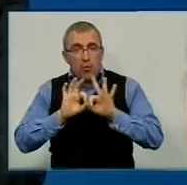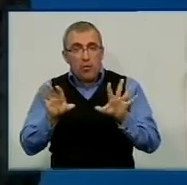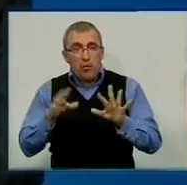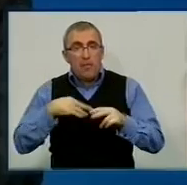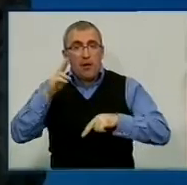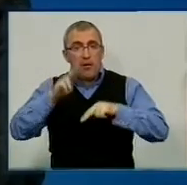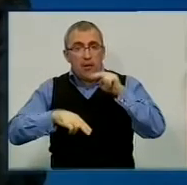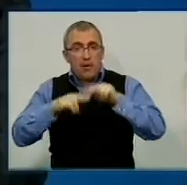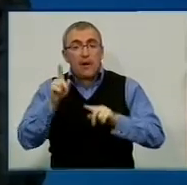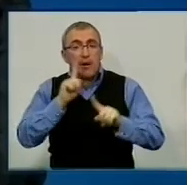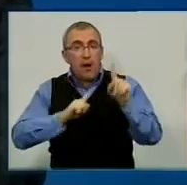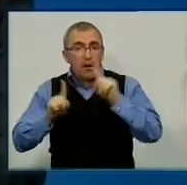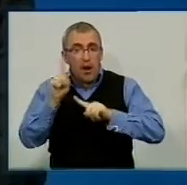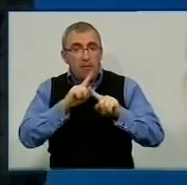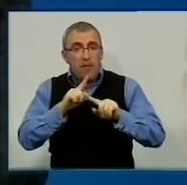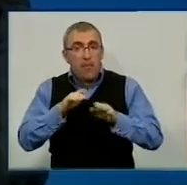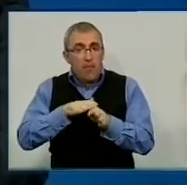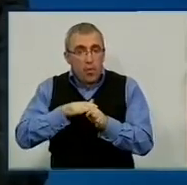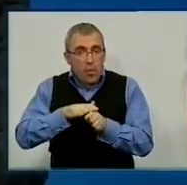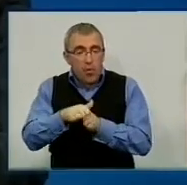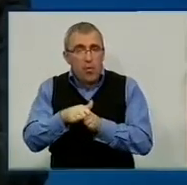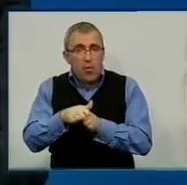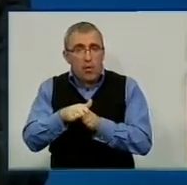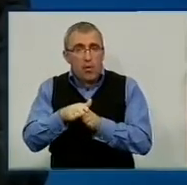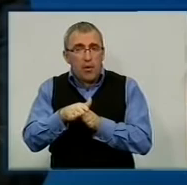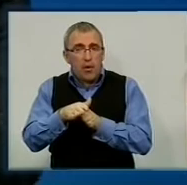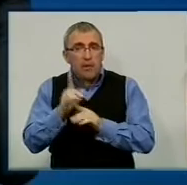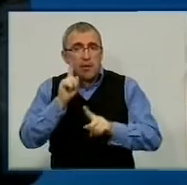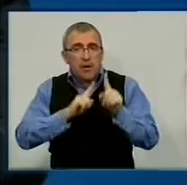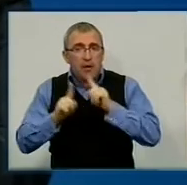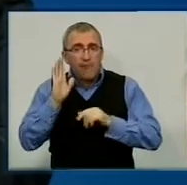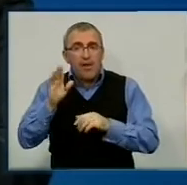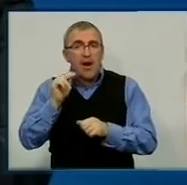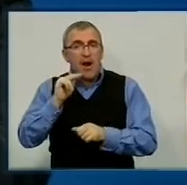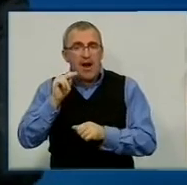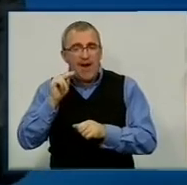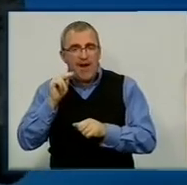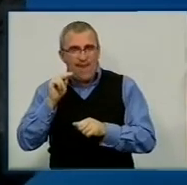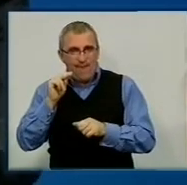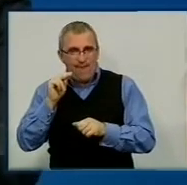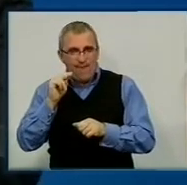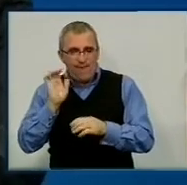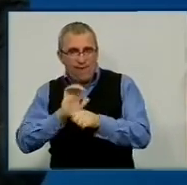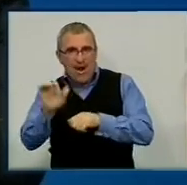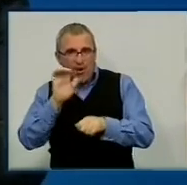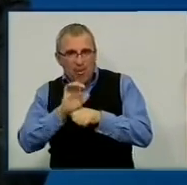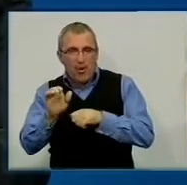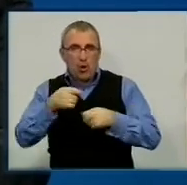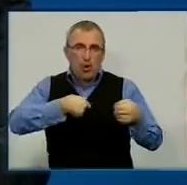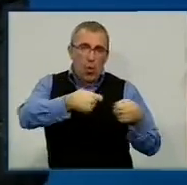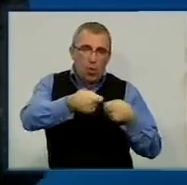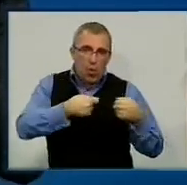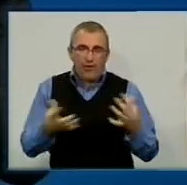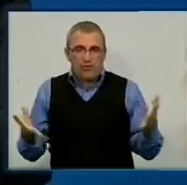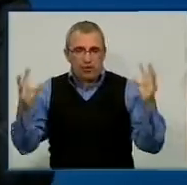побудували нараду Таким чином ми проводили кущові наради з виробниками окремо проводили окремо з торгівлю і сьогодні зібрали